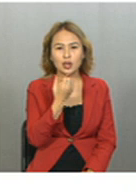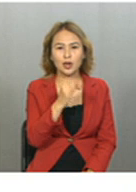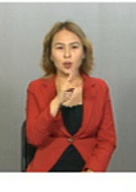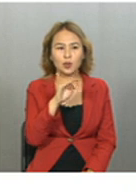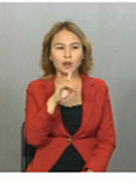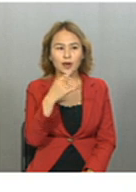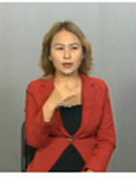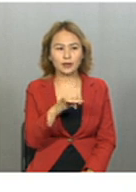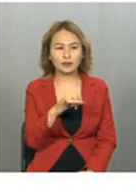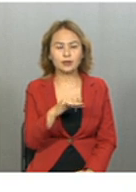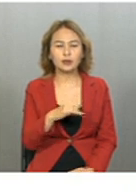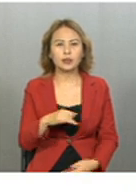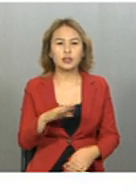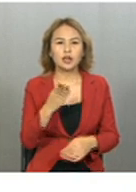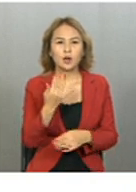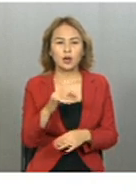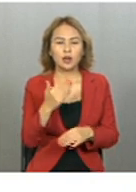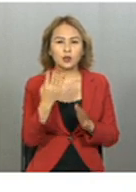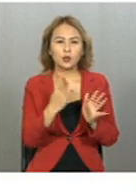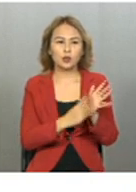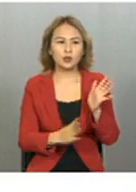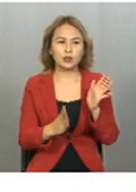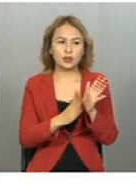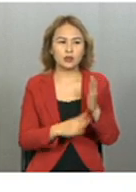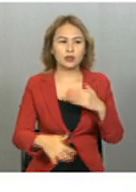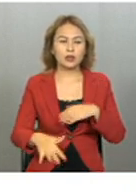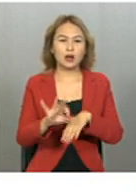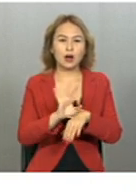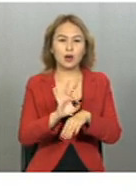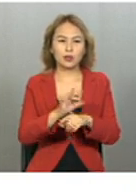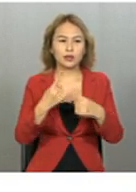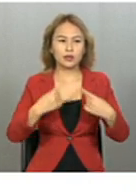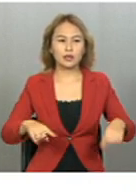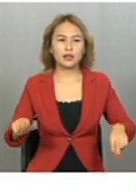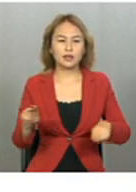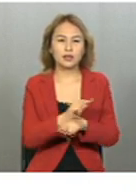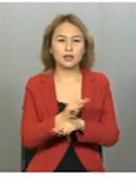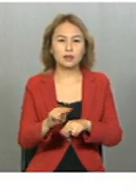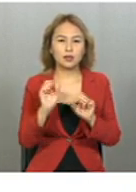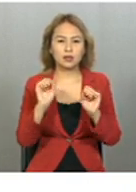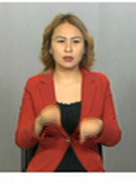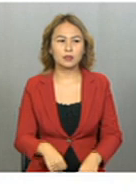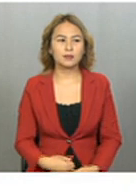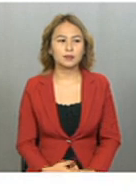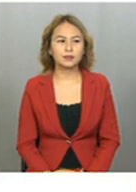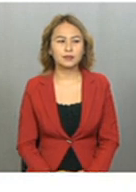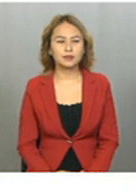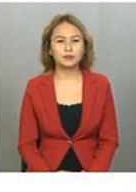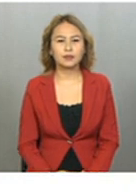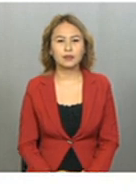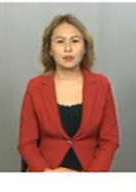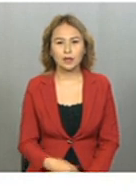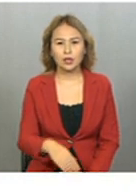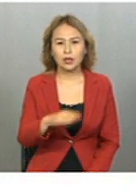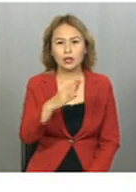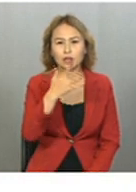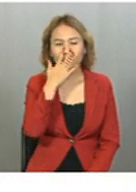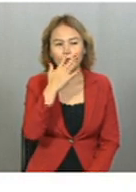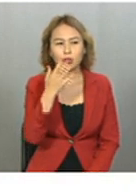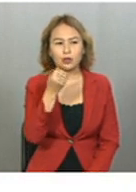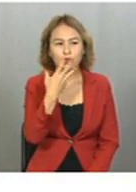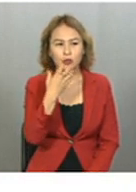Шайқурай. Шайқурайды халық 99 аурудың емі деп санайды.